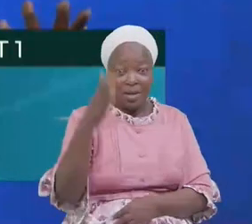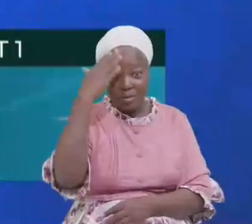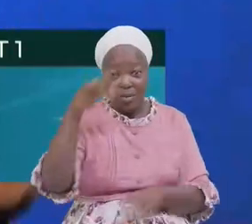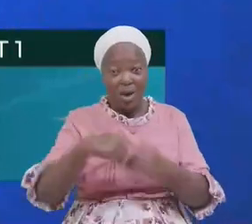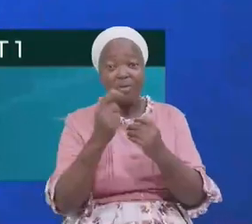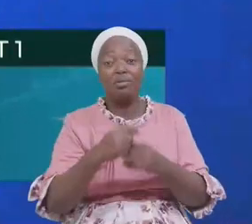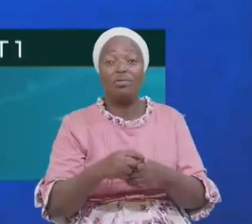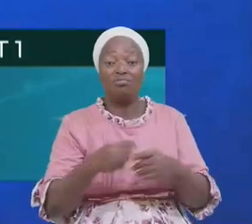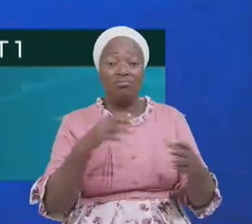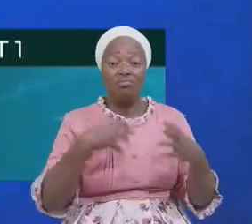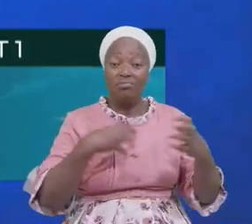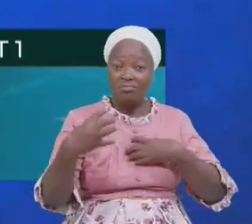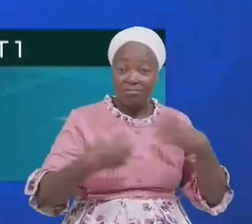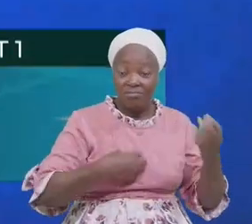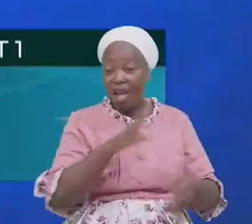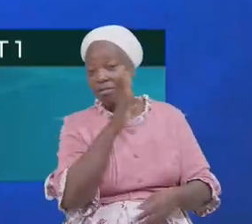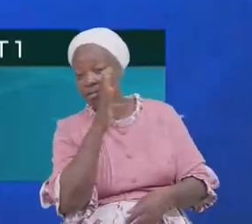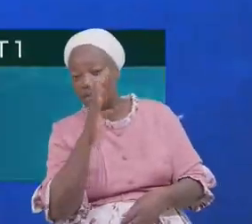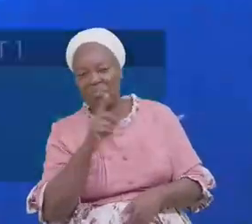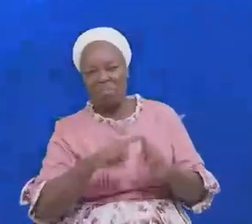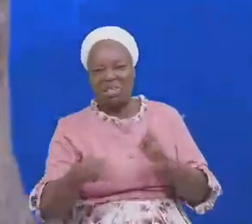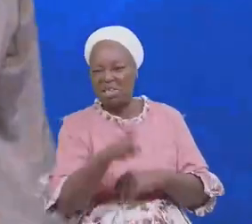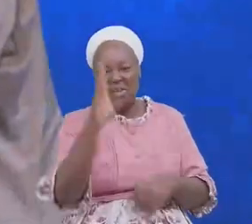Ils savent comment critiquer, mais ils ne savent pas croire.